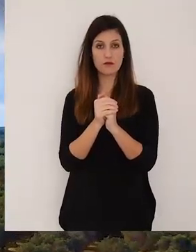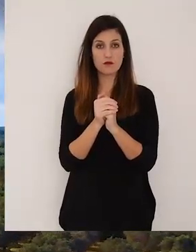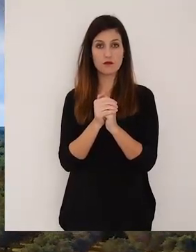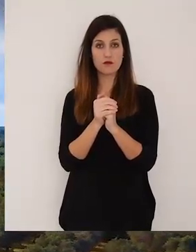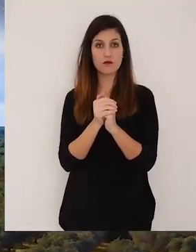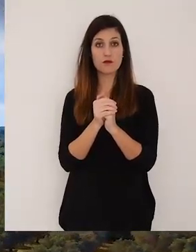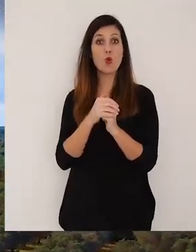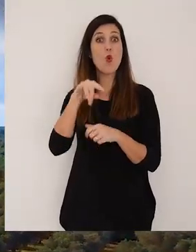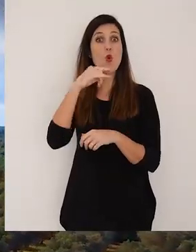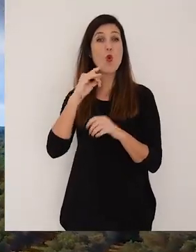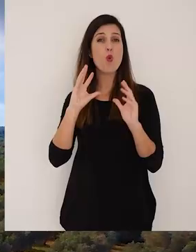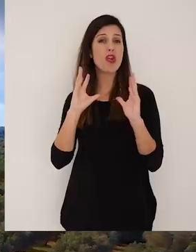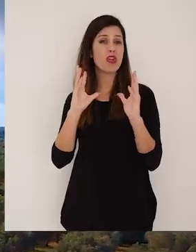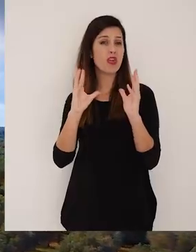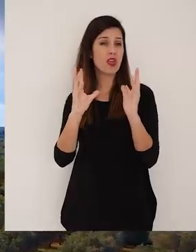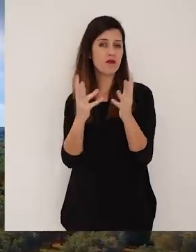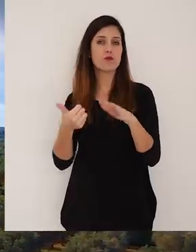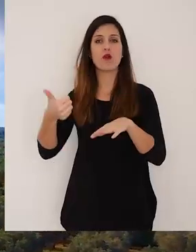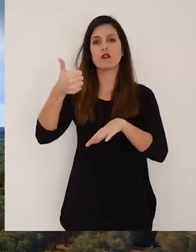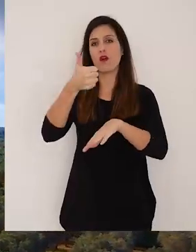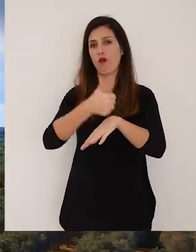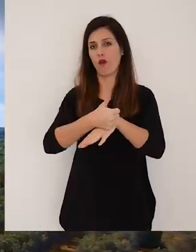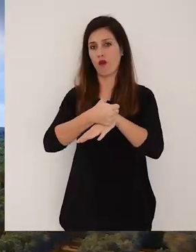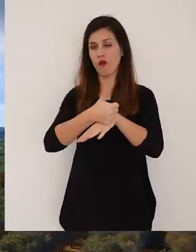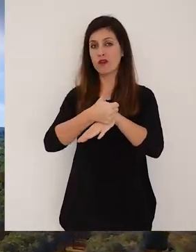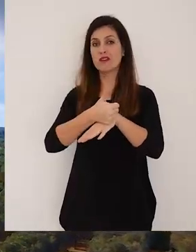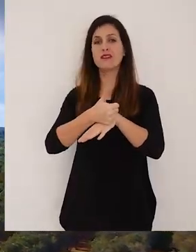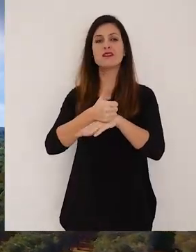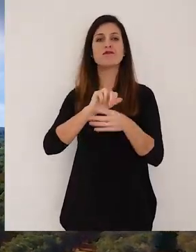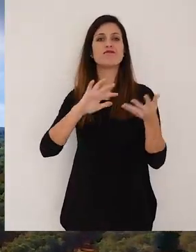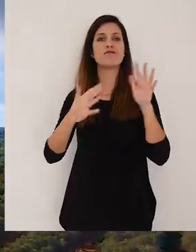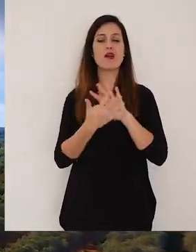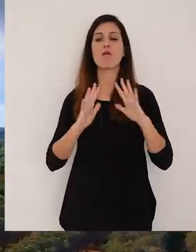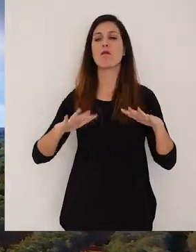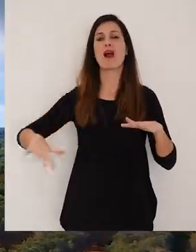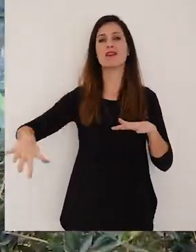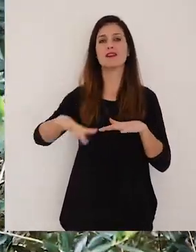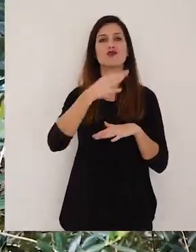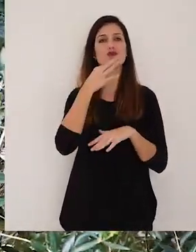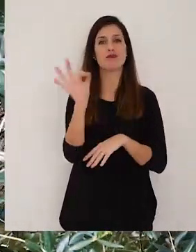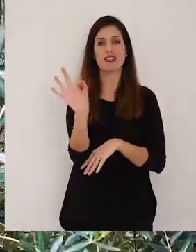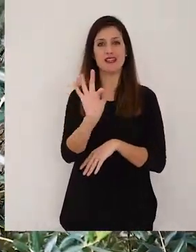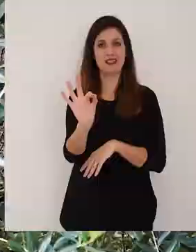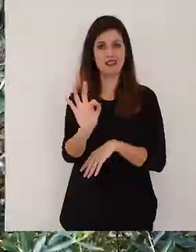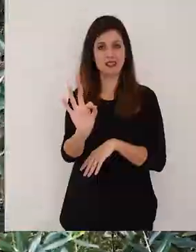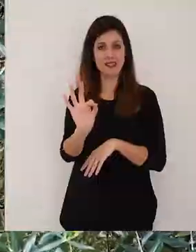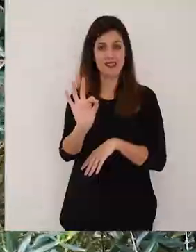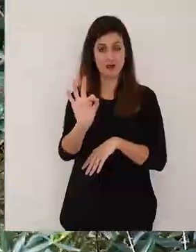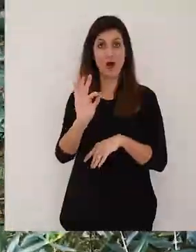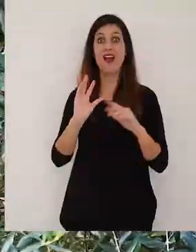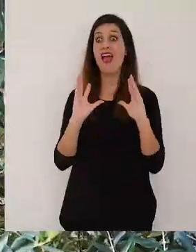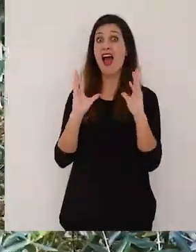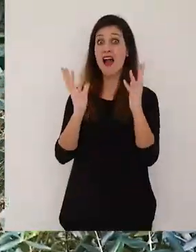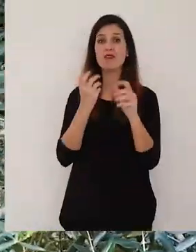Sono gli oliveti ad essere protagonisti della bellezza del patrimonio paesaggistico e gli alberi maestosi testimoniano la vivacità